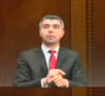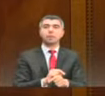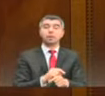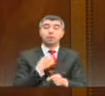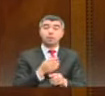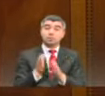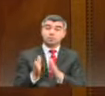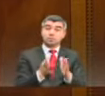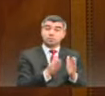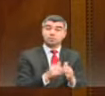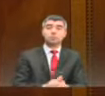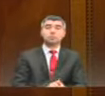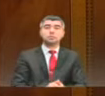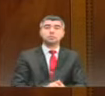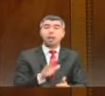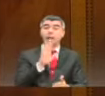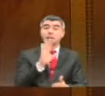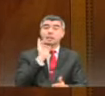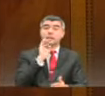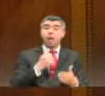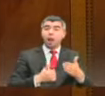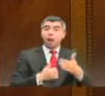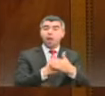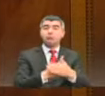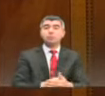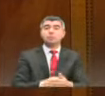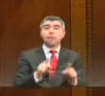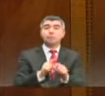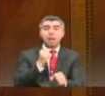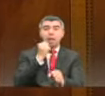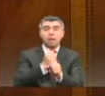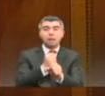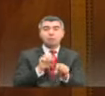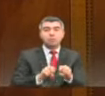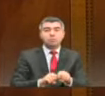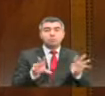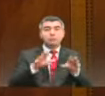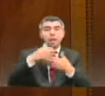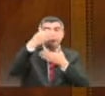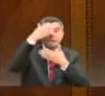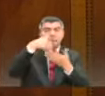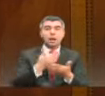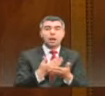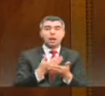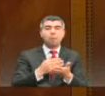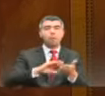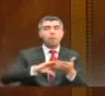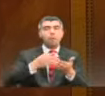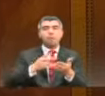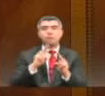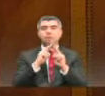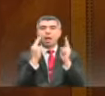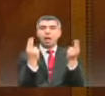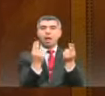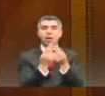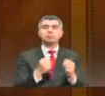انتقل الآن إلى المحور الخامس والأخير، وهو العمل على تعزيز الإشعاع الدولي للمغرب وخدمة قضاياه في العالم.